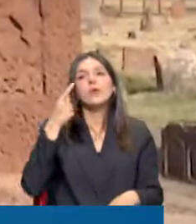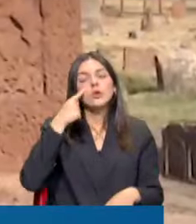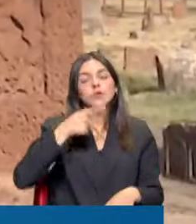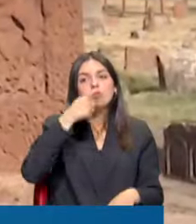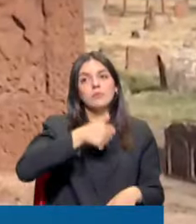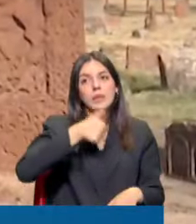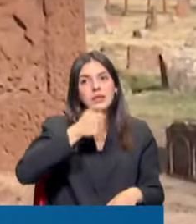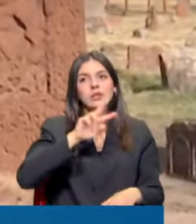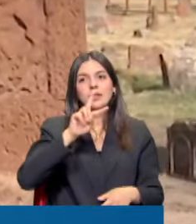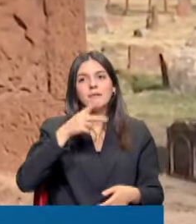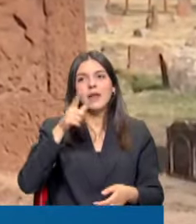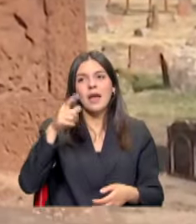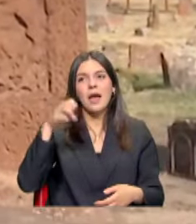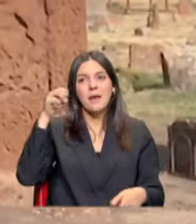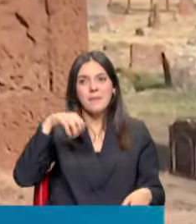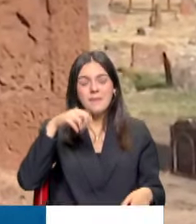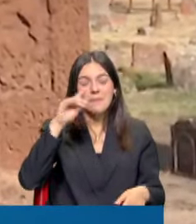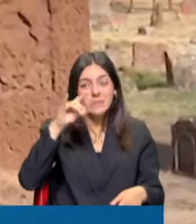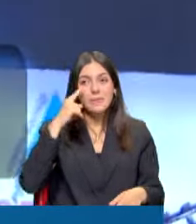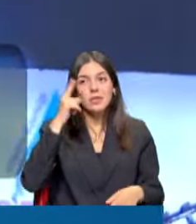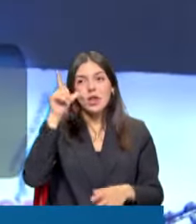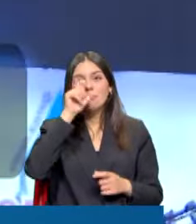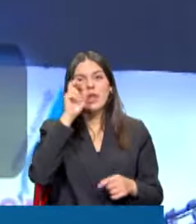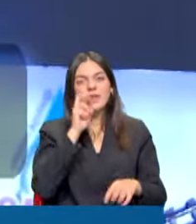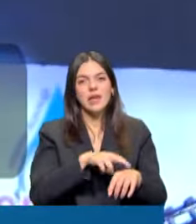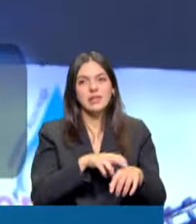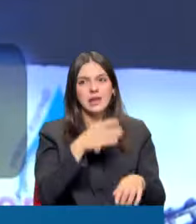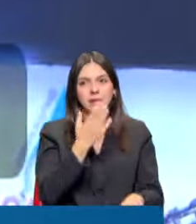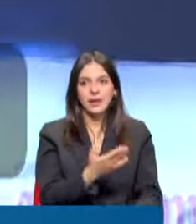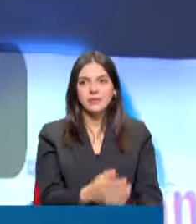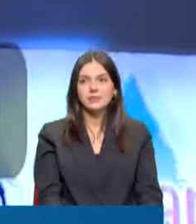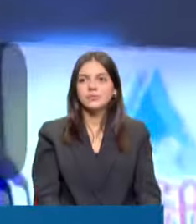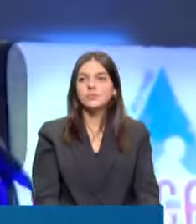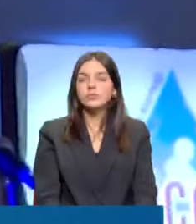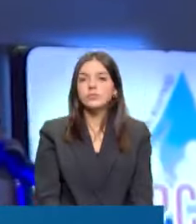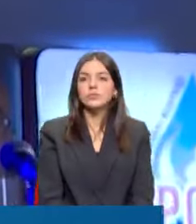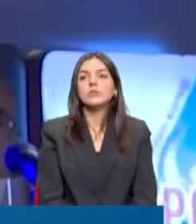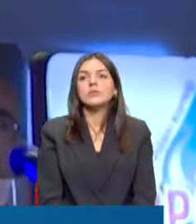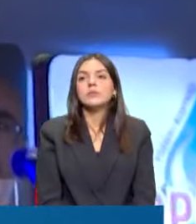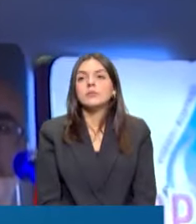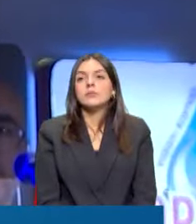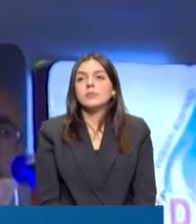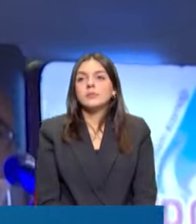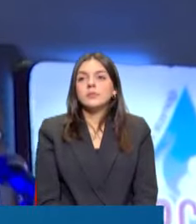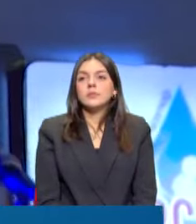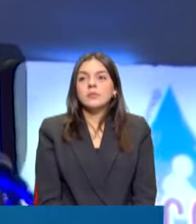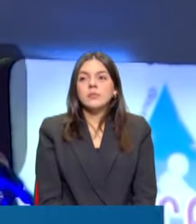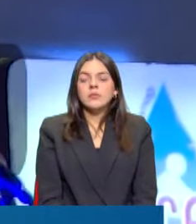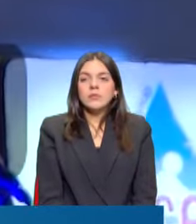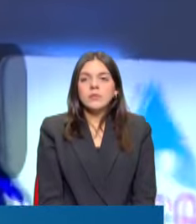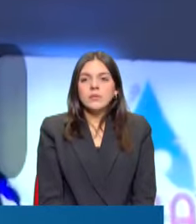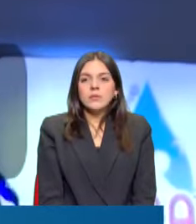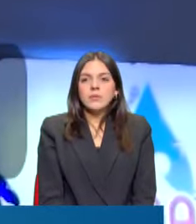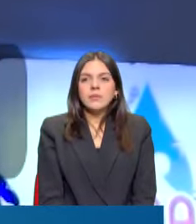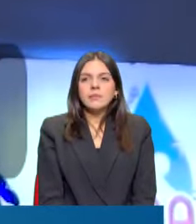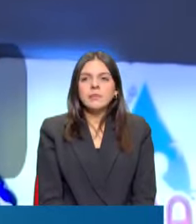Ahlat'ta Hüdapar Genel Başkanı ile verdiği pozu hatırlatarak. Ülke ocaklarının ve AK Parti gençlik kollarının kıymetli